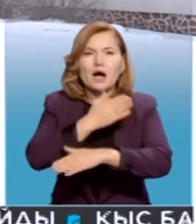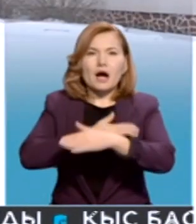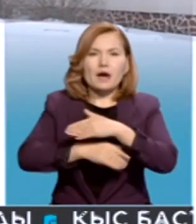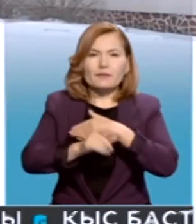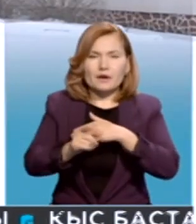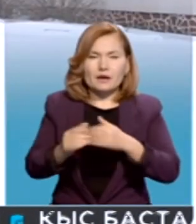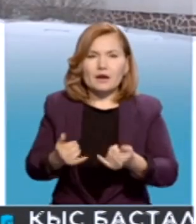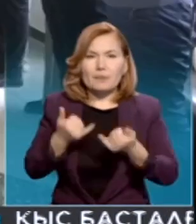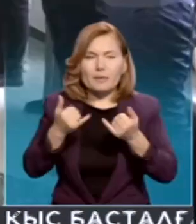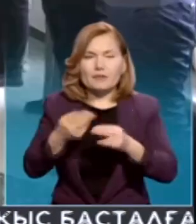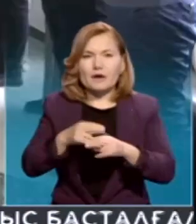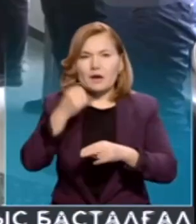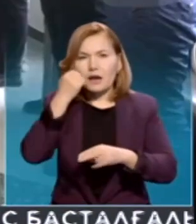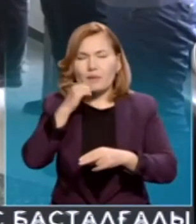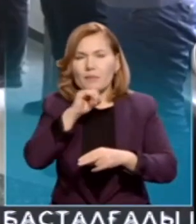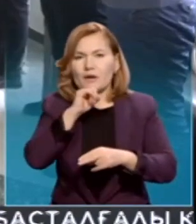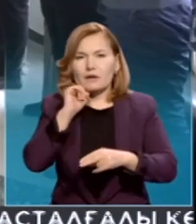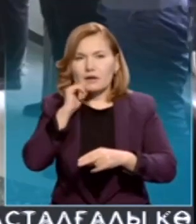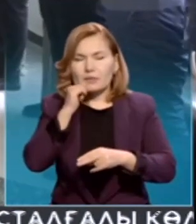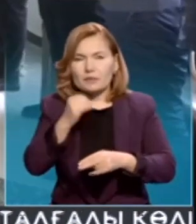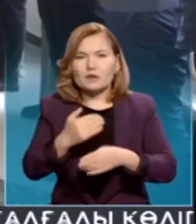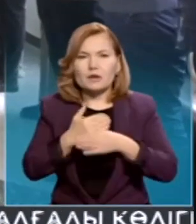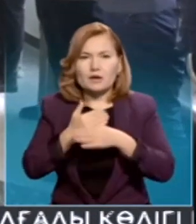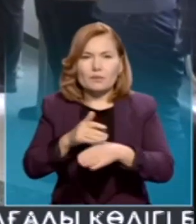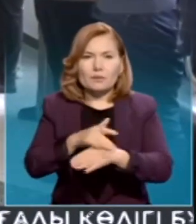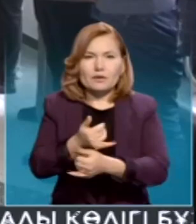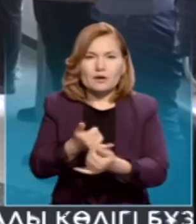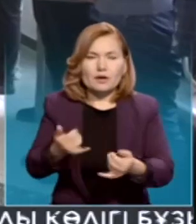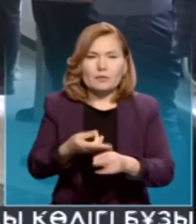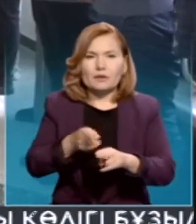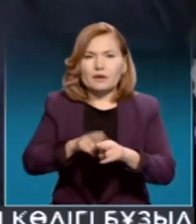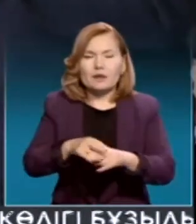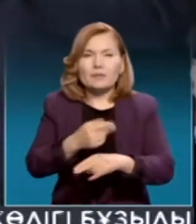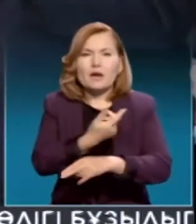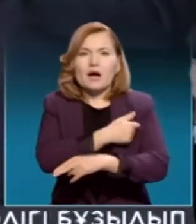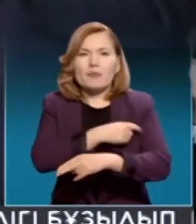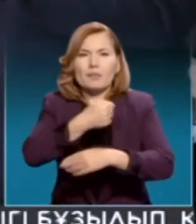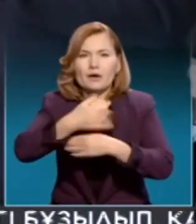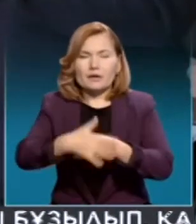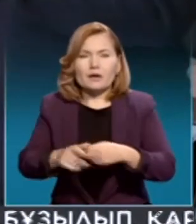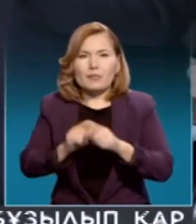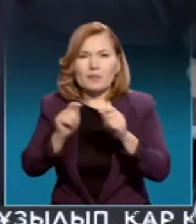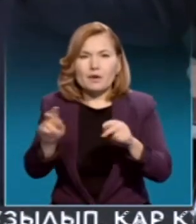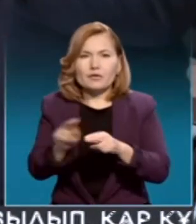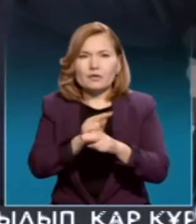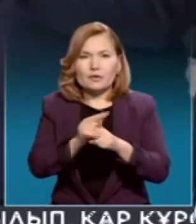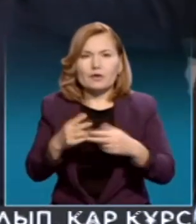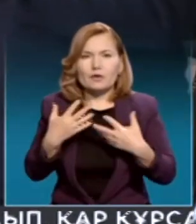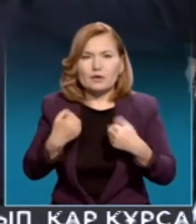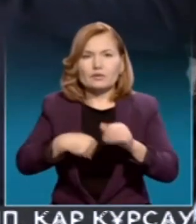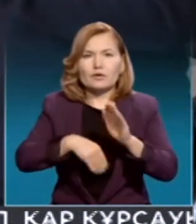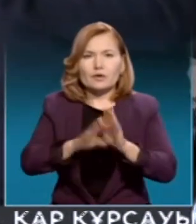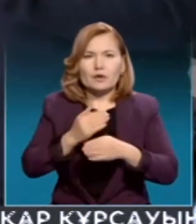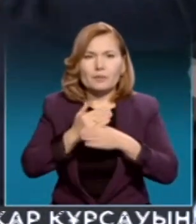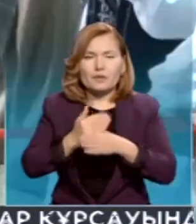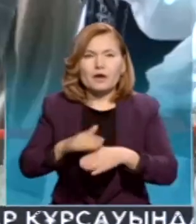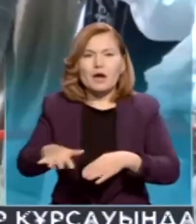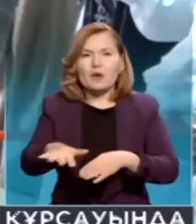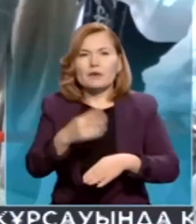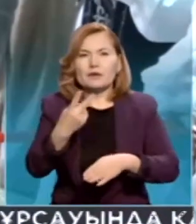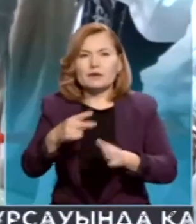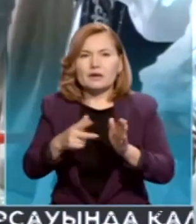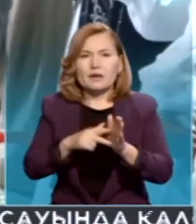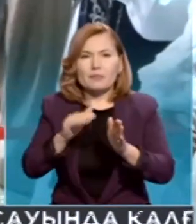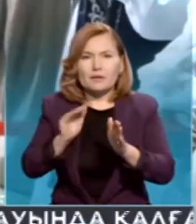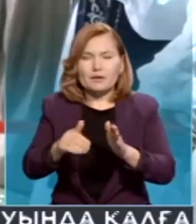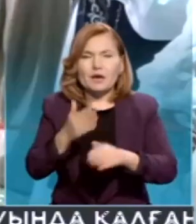жандарға, қарттар мен ардагерлерге қызмет көрсетпек. Әлеуметтік мекеме негізінен оңалтумен шұғылдануды көздеп отыр. Өйткені өңірде